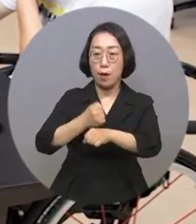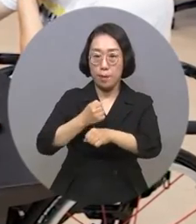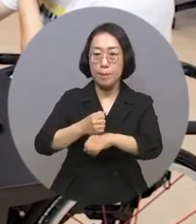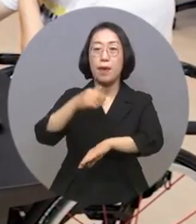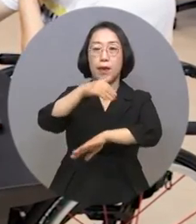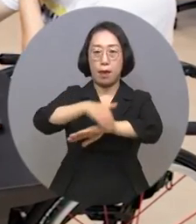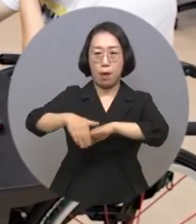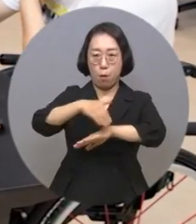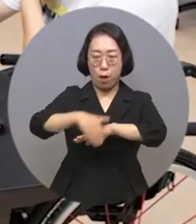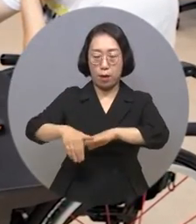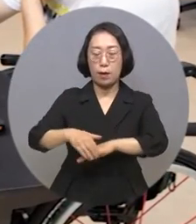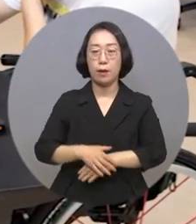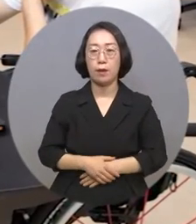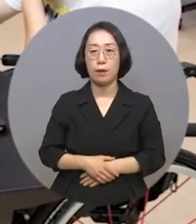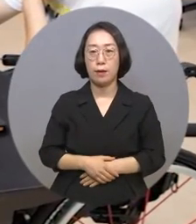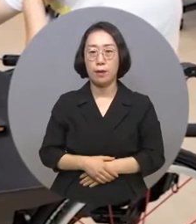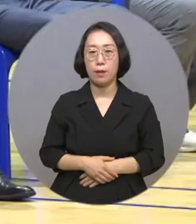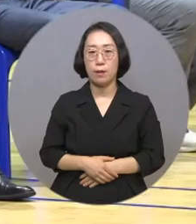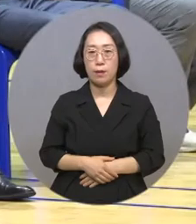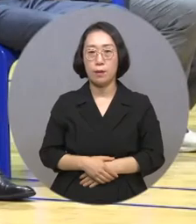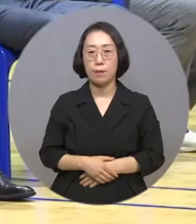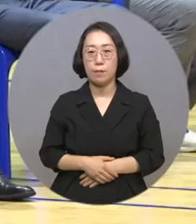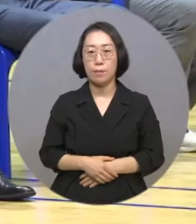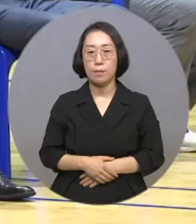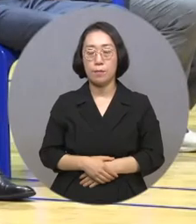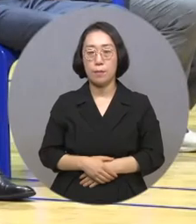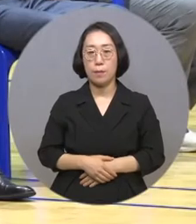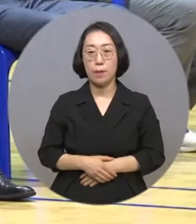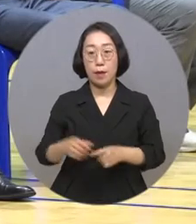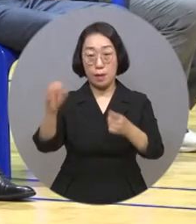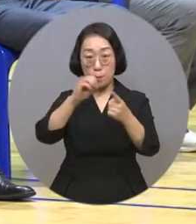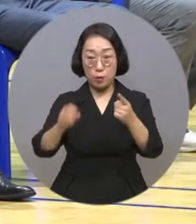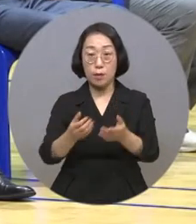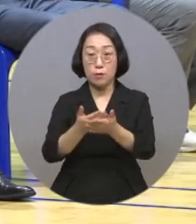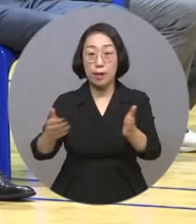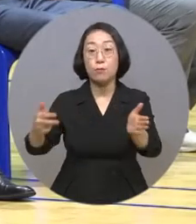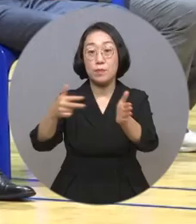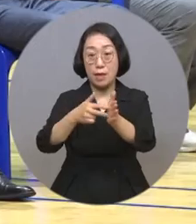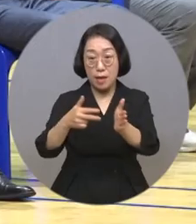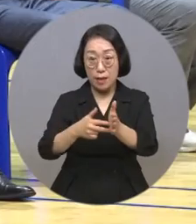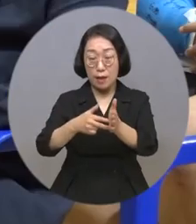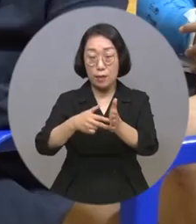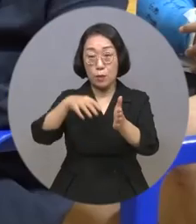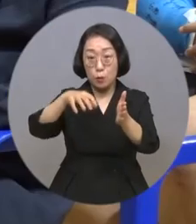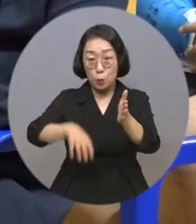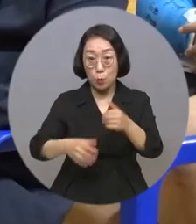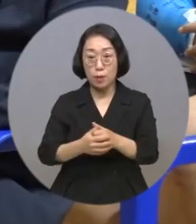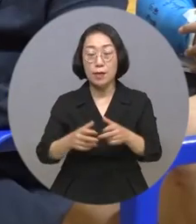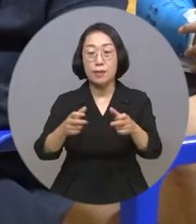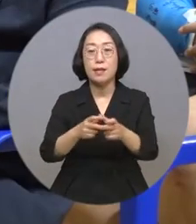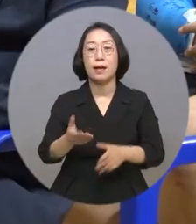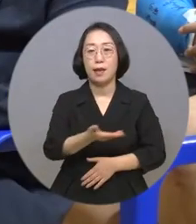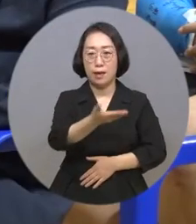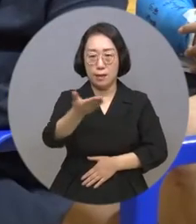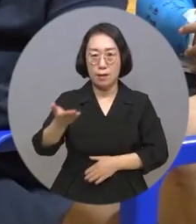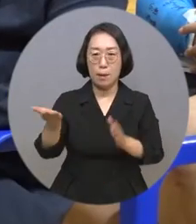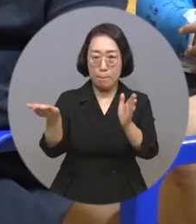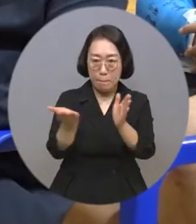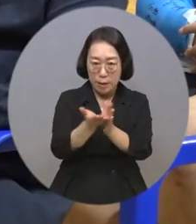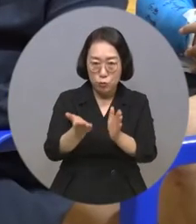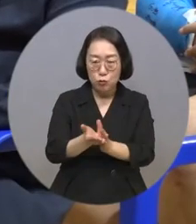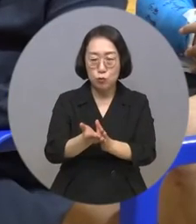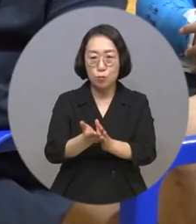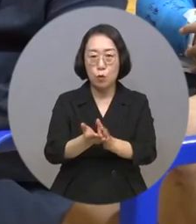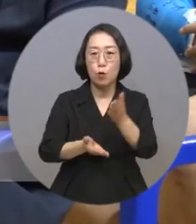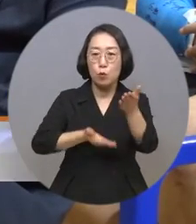개최할 계획입니다 포스코 1% 나눔재단 은 장애인들을 대상으로 맞춤형 보조기구를